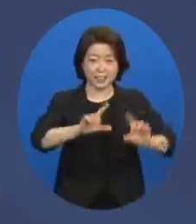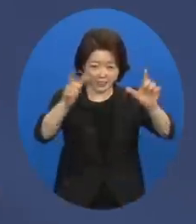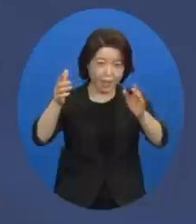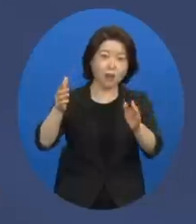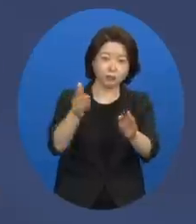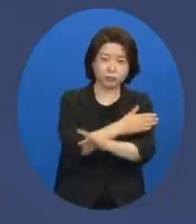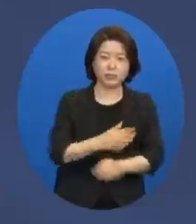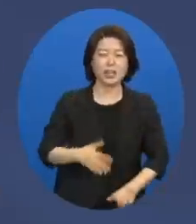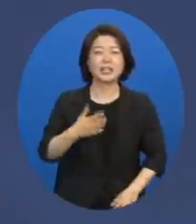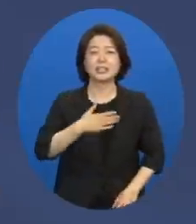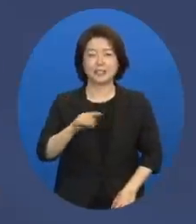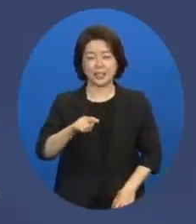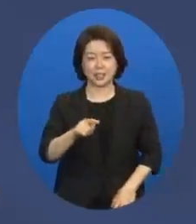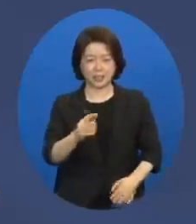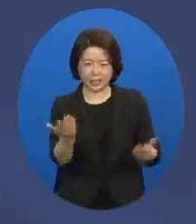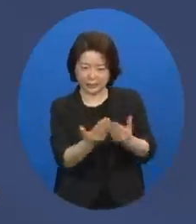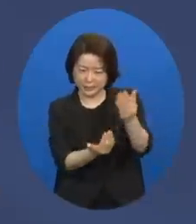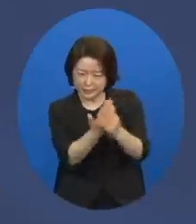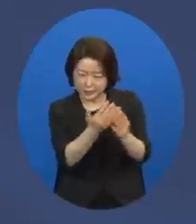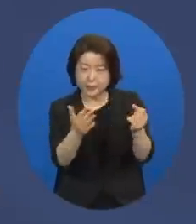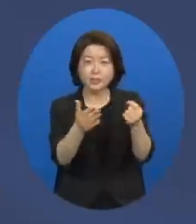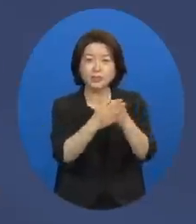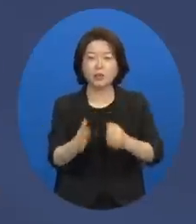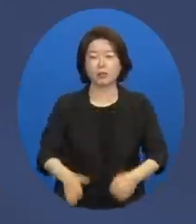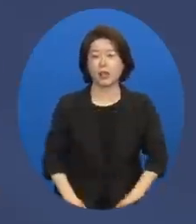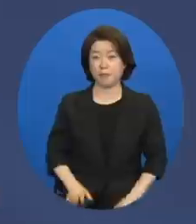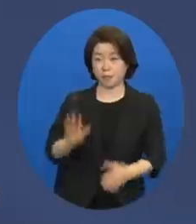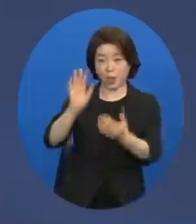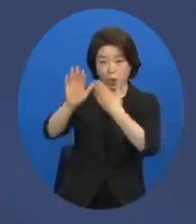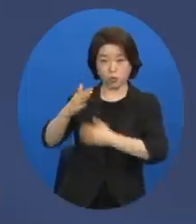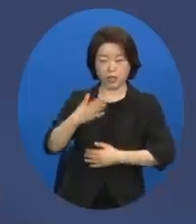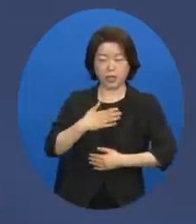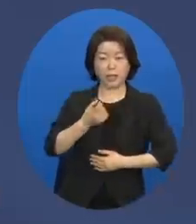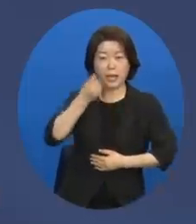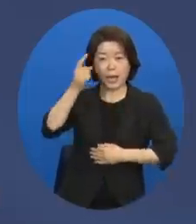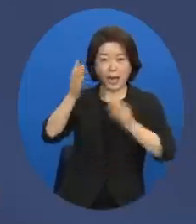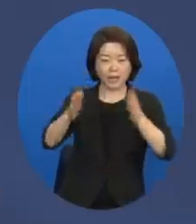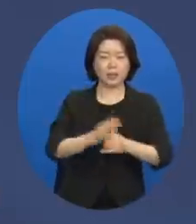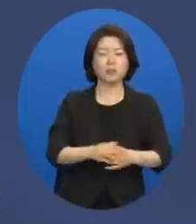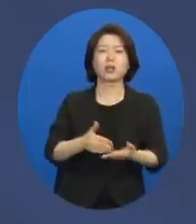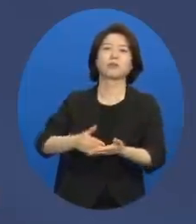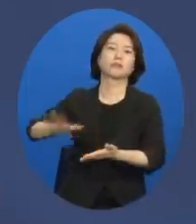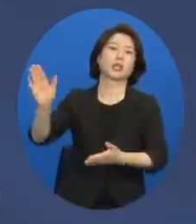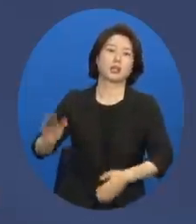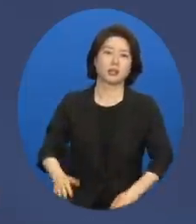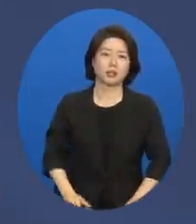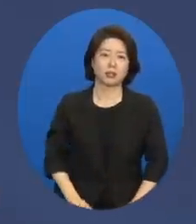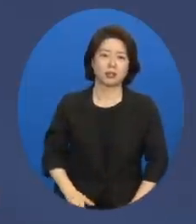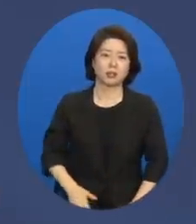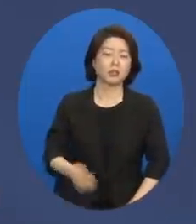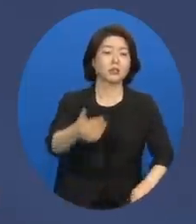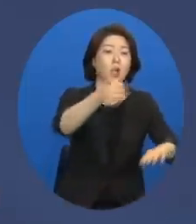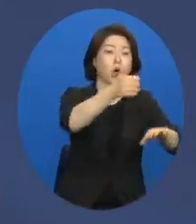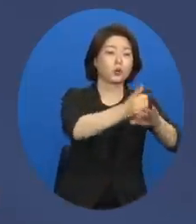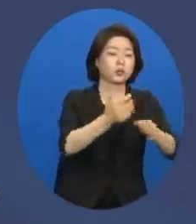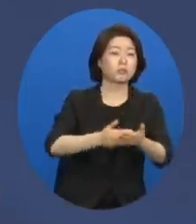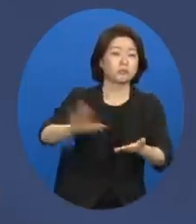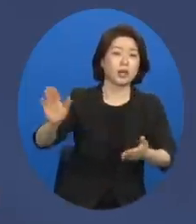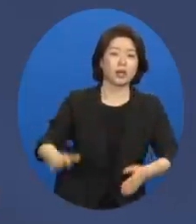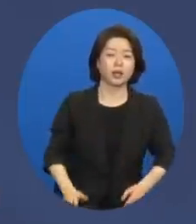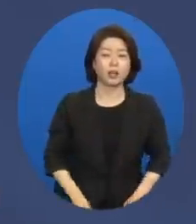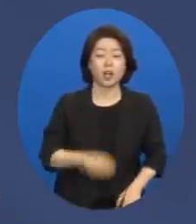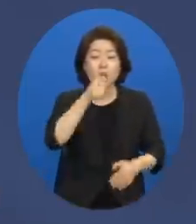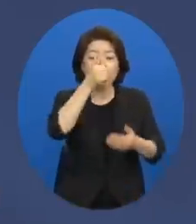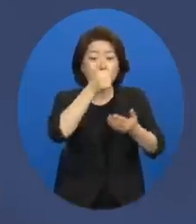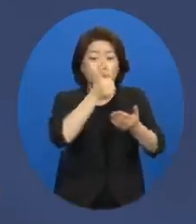그날부터 제가 그날 일어난 사건 때문에 나중에 이제 한 달 만에 제가 쫓겨났어요. 죄목이 뭐였냐면